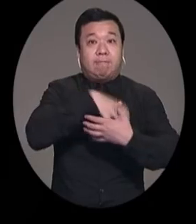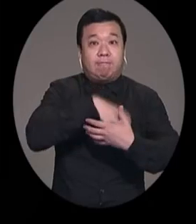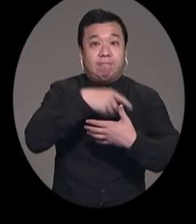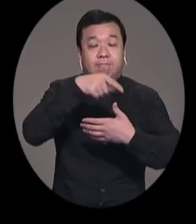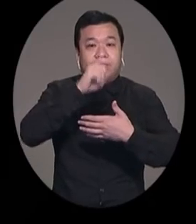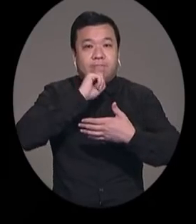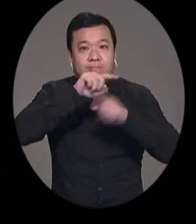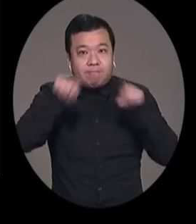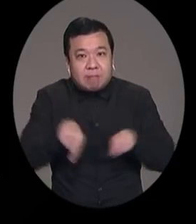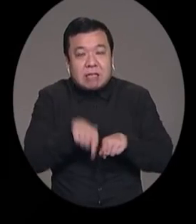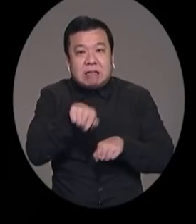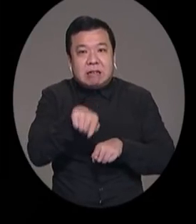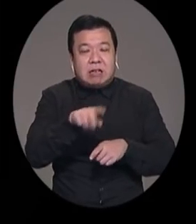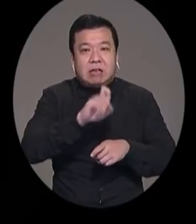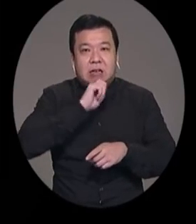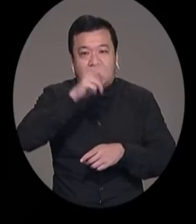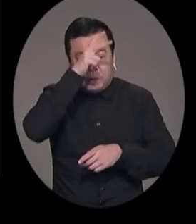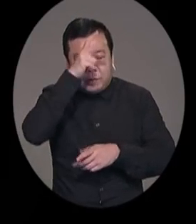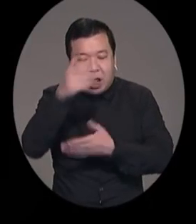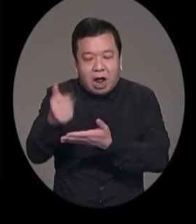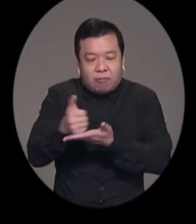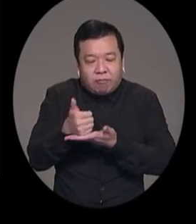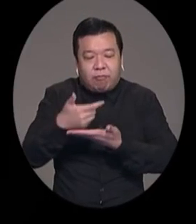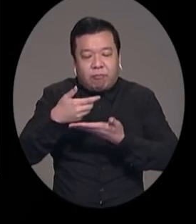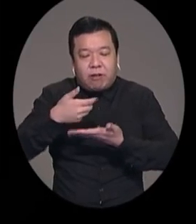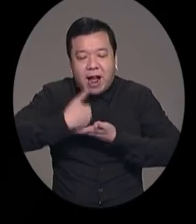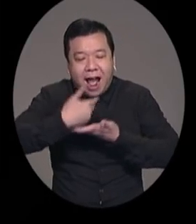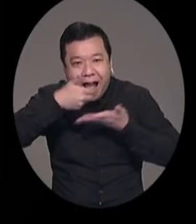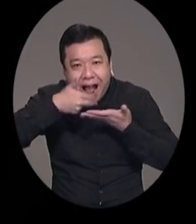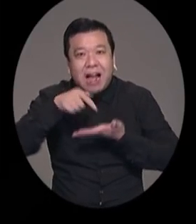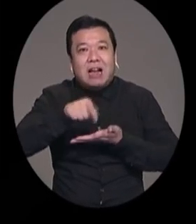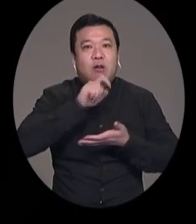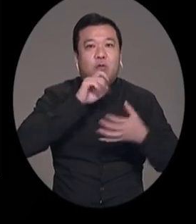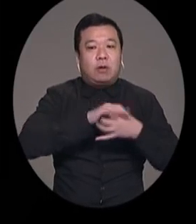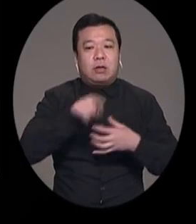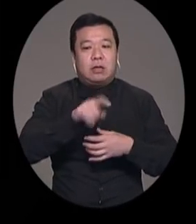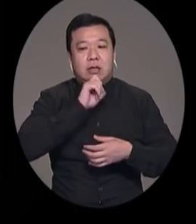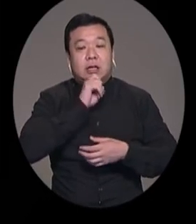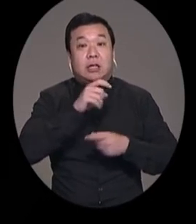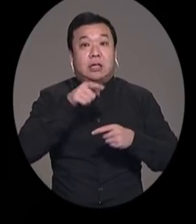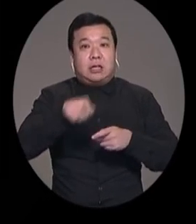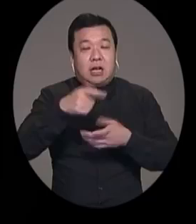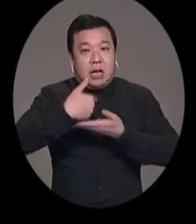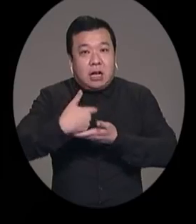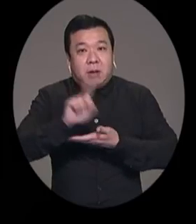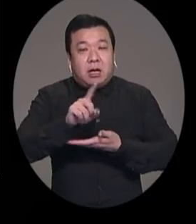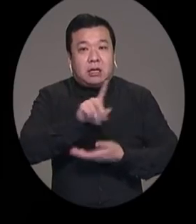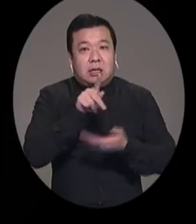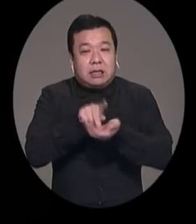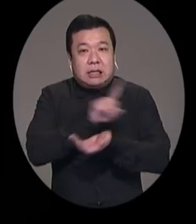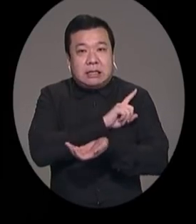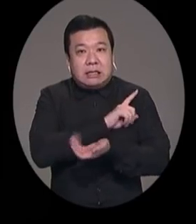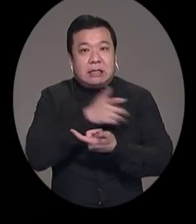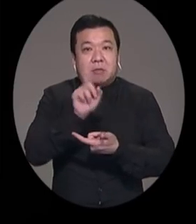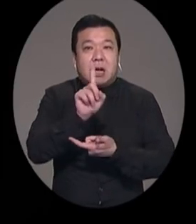件，提及到官員接受款待嘅限制。文件中提到，如果懷疑提供款待嘅人係借住提